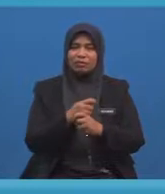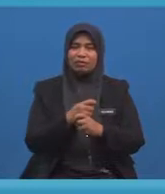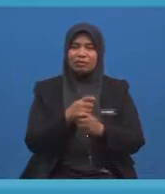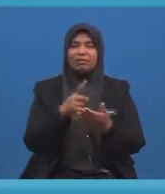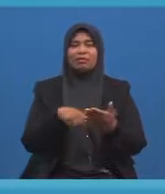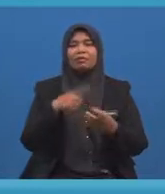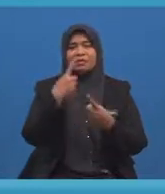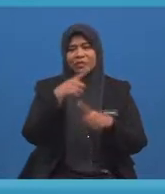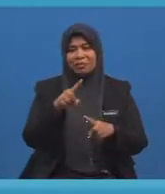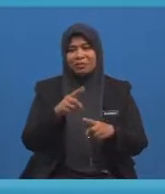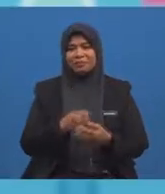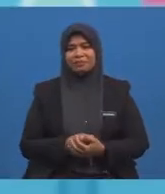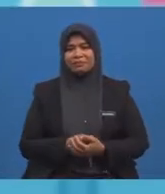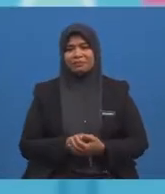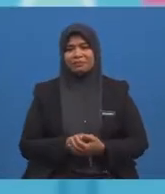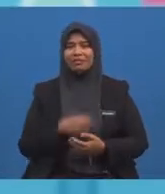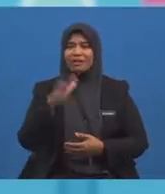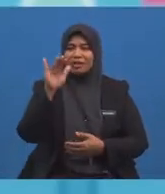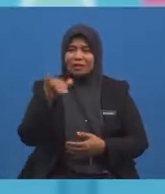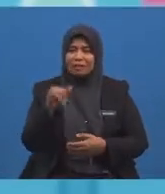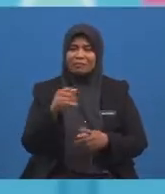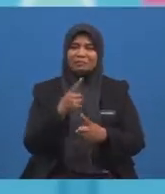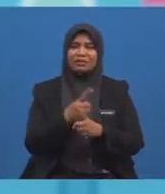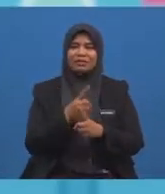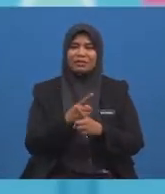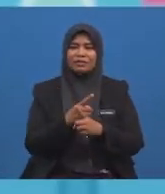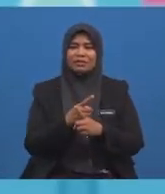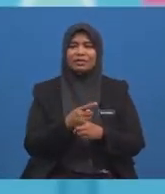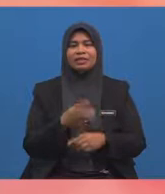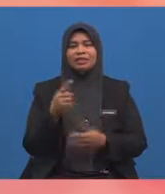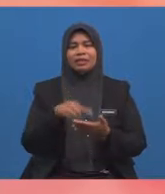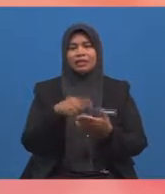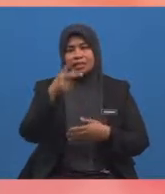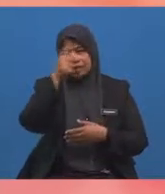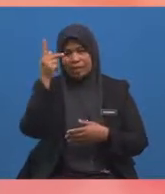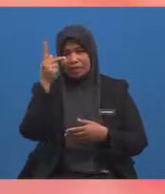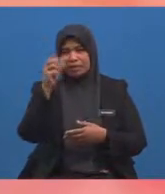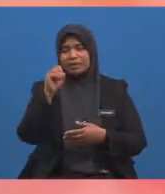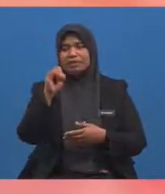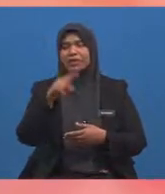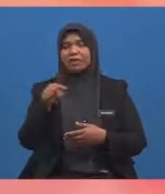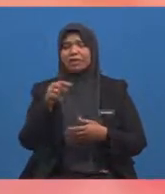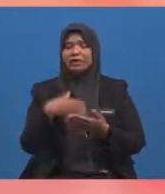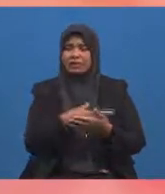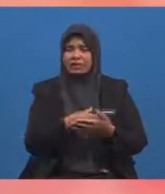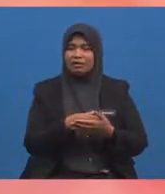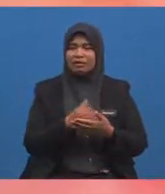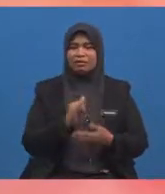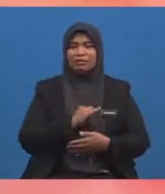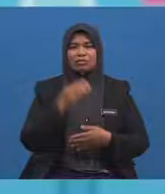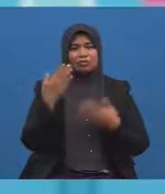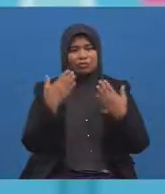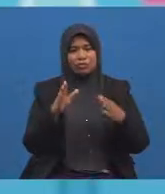jawapannya murid-murid? Ya, betul. Hal ini kerana saiz anak saya sudah lebih